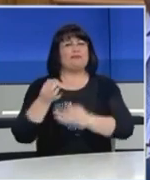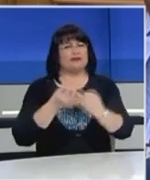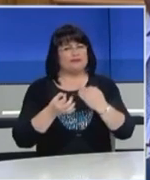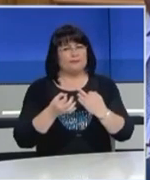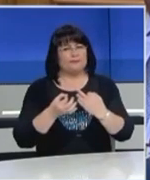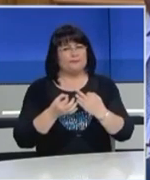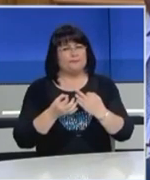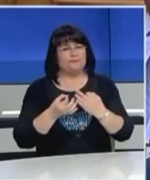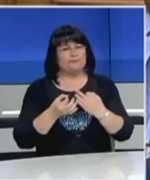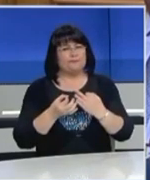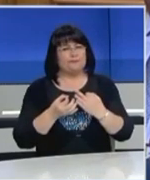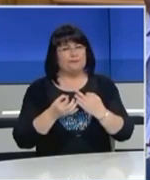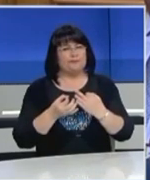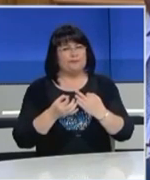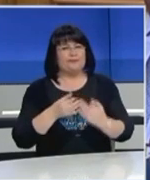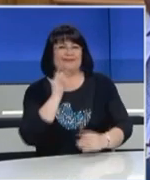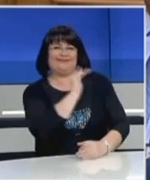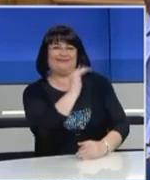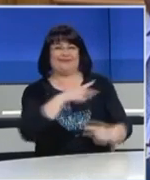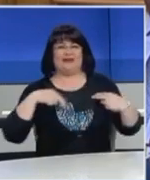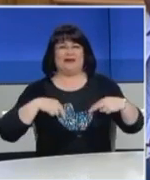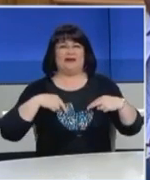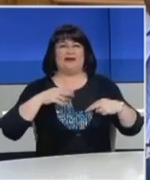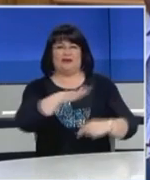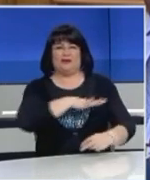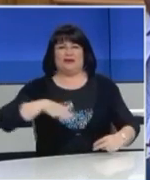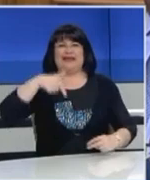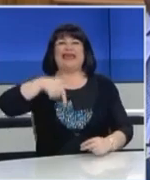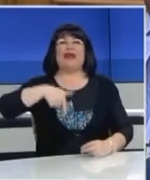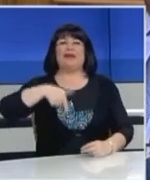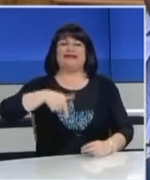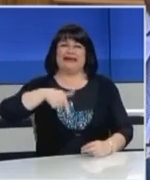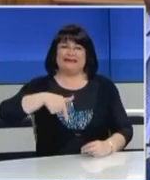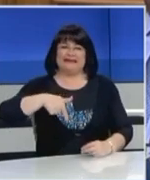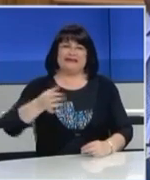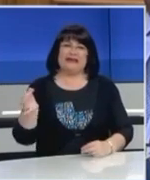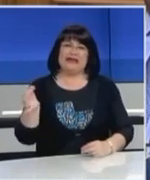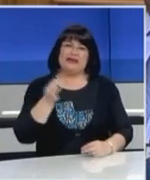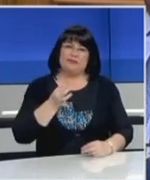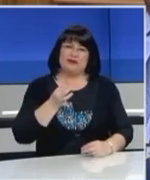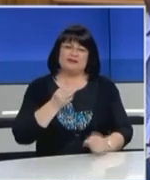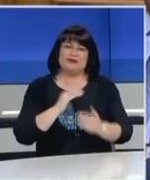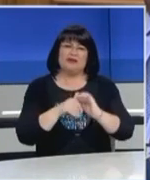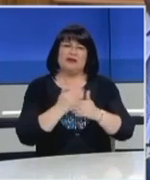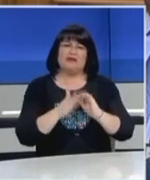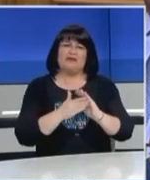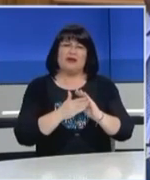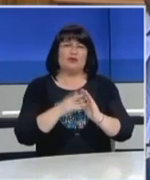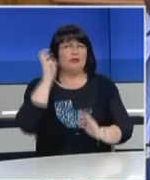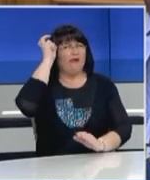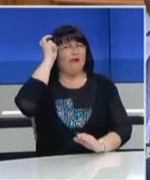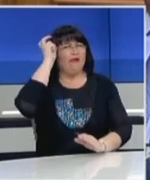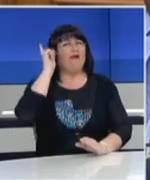πάλι αναφερόμενος στον κύριο Γεραπετρίτη, δεν θα αναφερθώ στο άλλο ζήτημα. Όχι, είπατε κάτι το οποίο έχει πολύ ενδιαφέρον και το